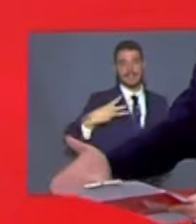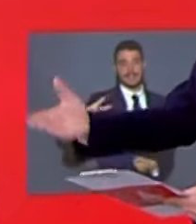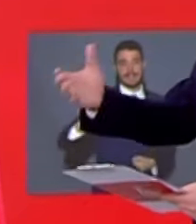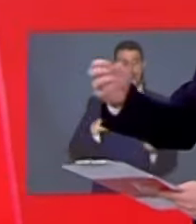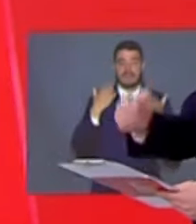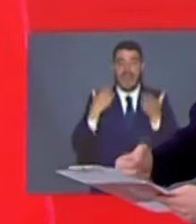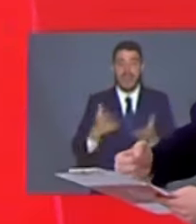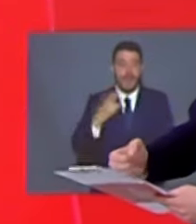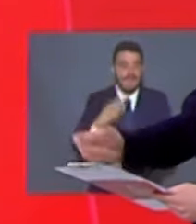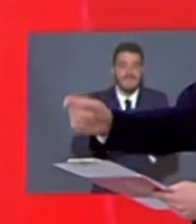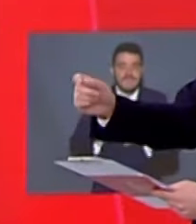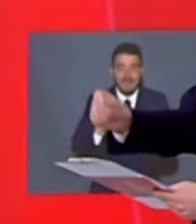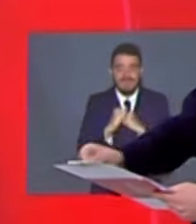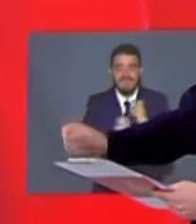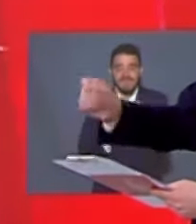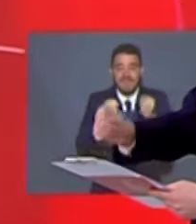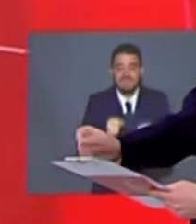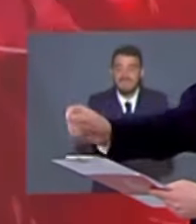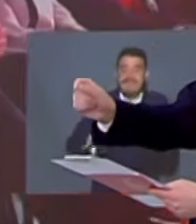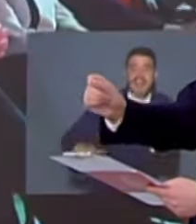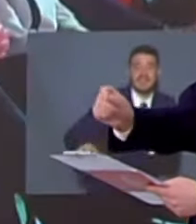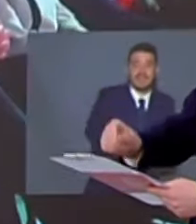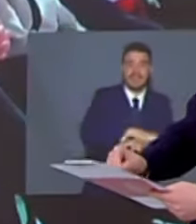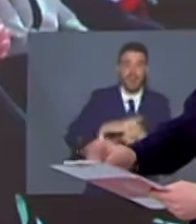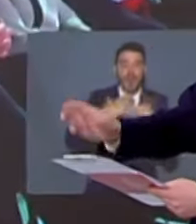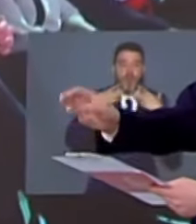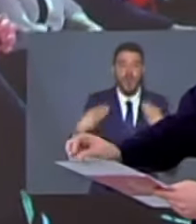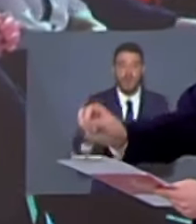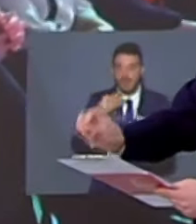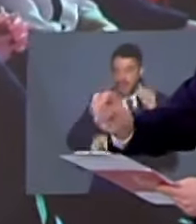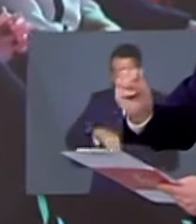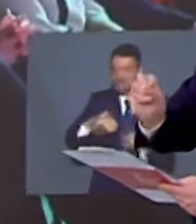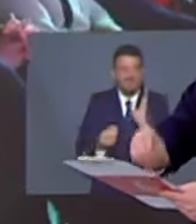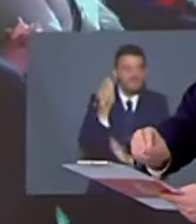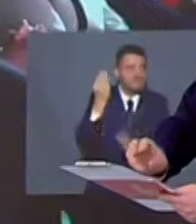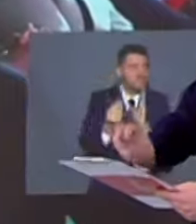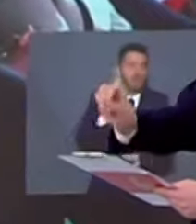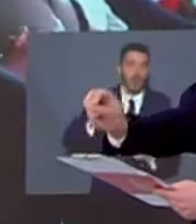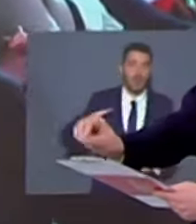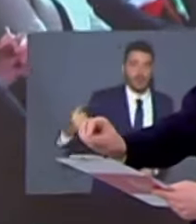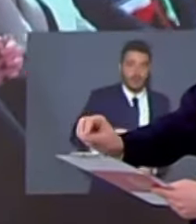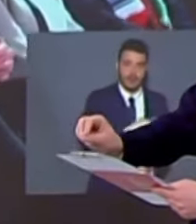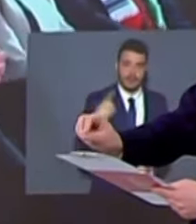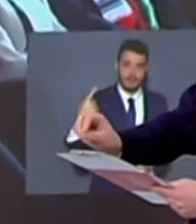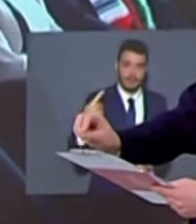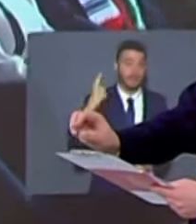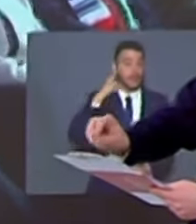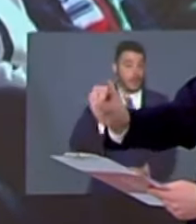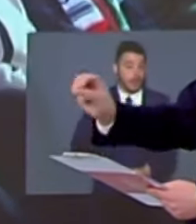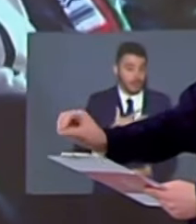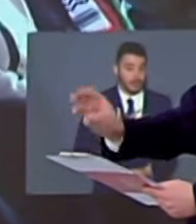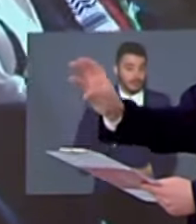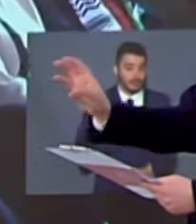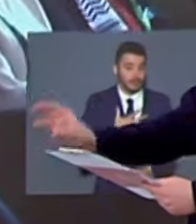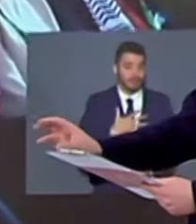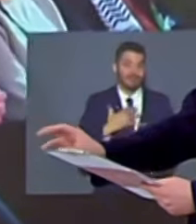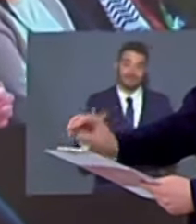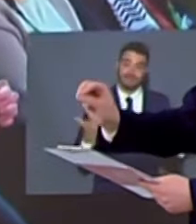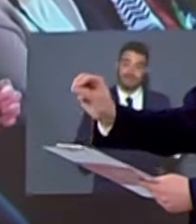ταυτόχρονα ανασυγκροτείται το εκτελεστικό γραφείο του ΣΥΡΙΖΑ, όπου θα πάνε εκεί προτάσεις προκειμένου να ολοκληρωθεί